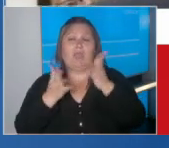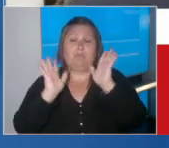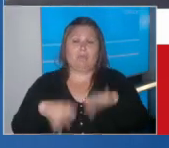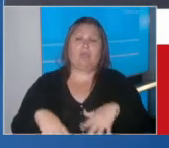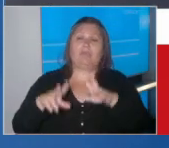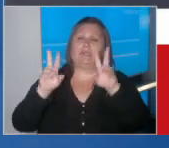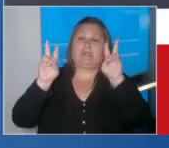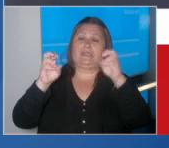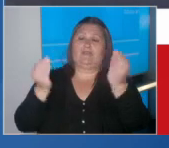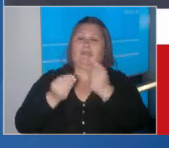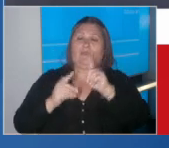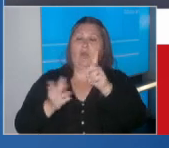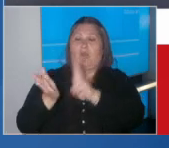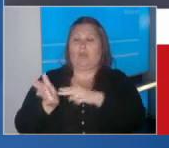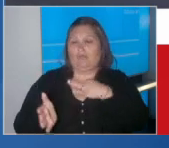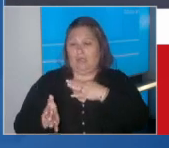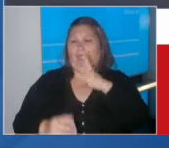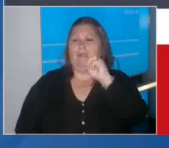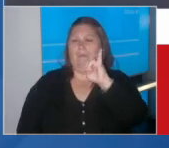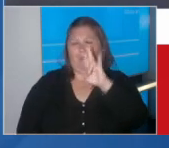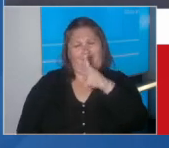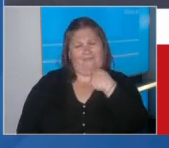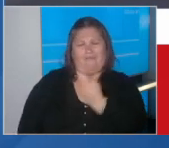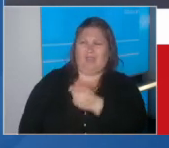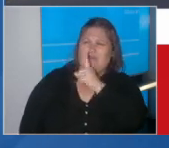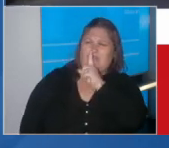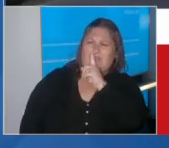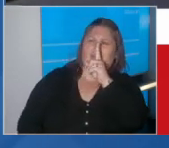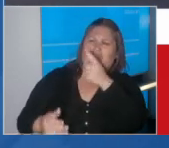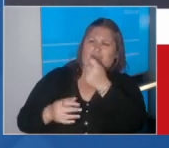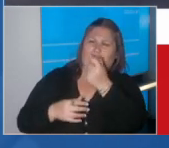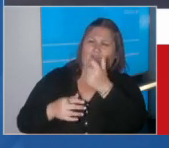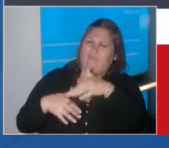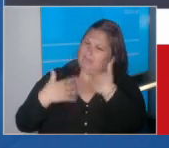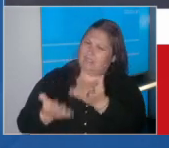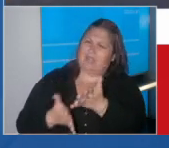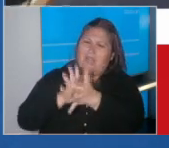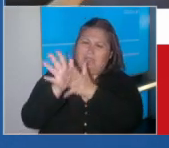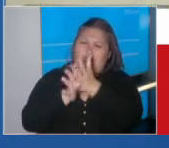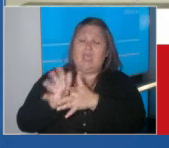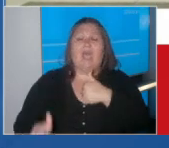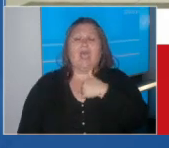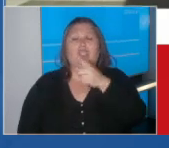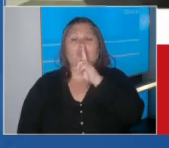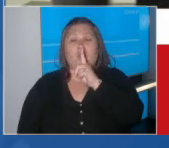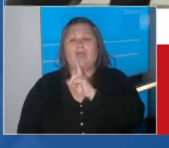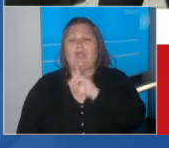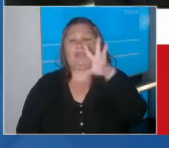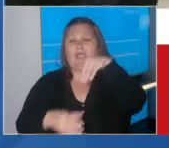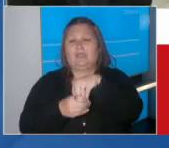נכונים שלי. מרב, ואני באמת, אני שתקתי איזה רבע שעה ונתתי לך לדבר. אז אני אשתוק, ואל תכניס את זה לדבר,